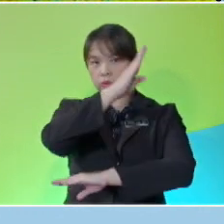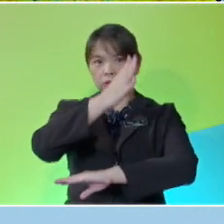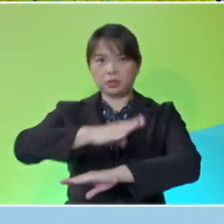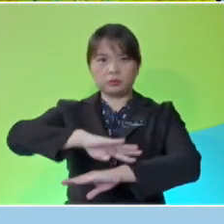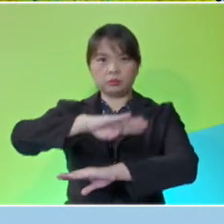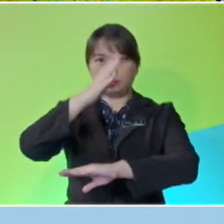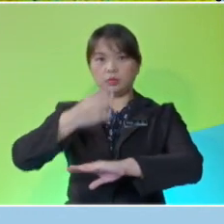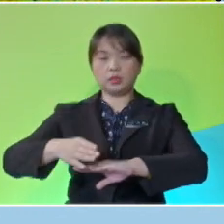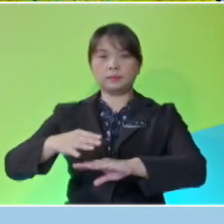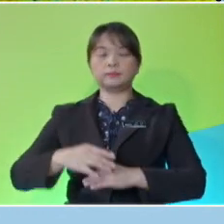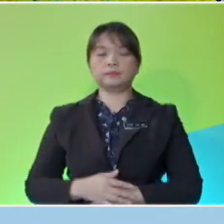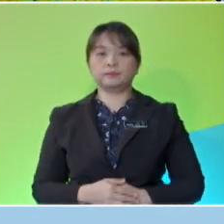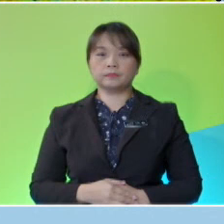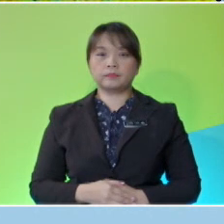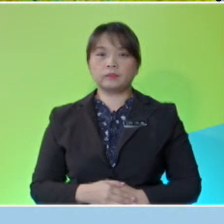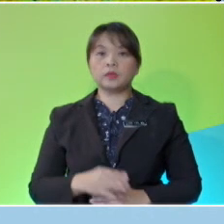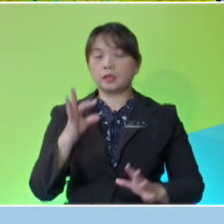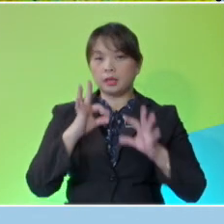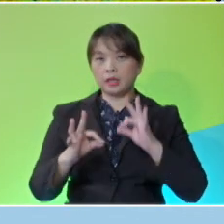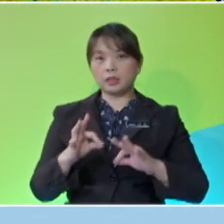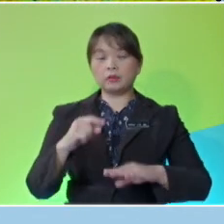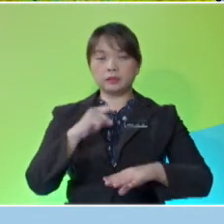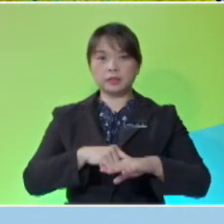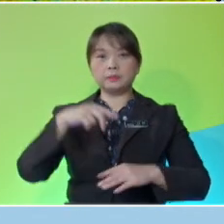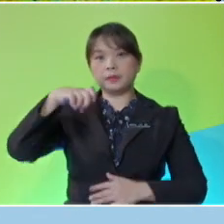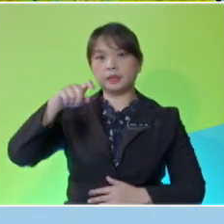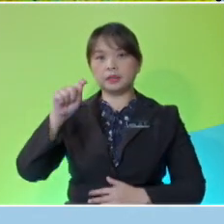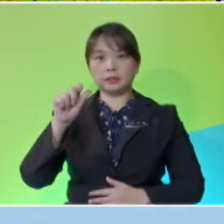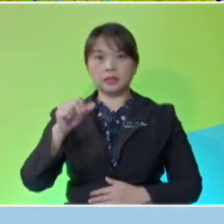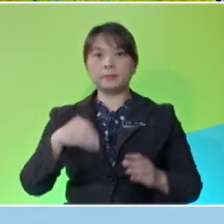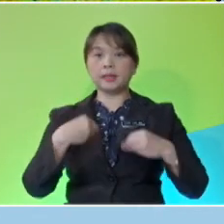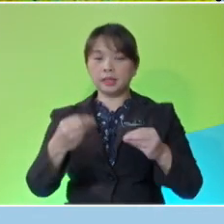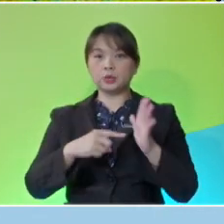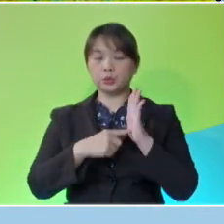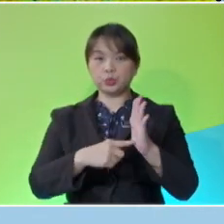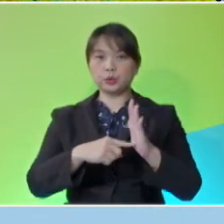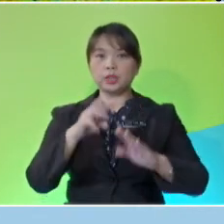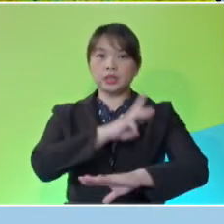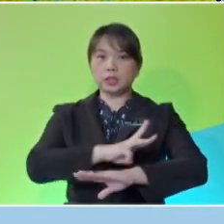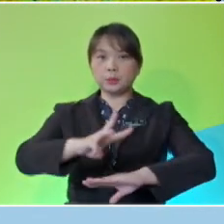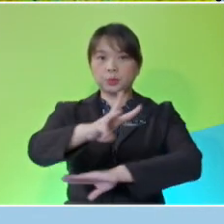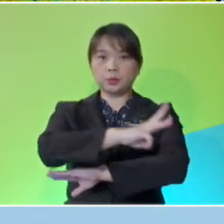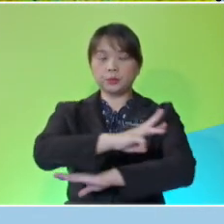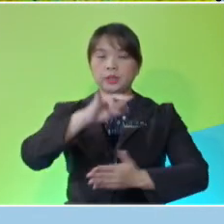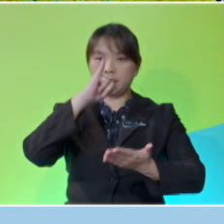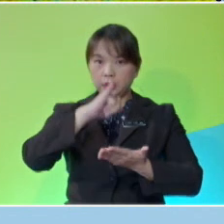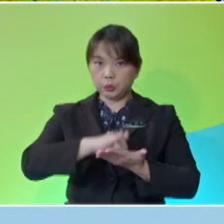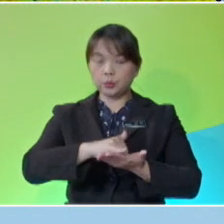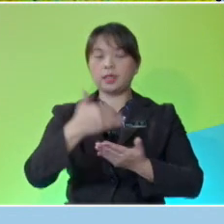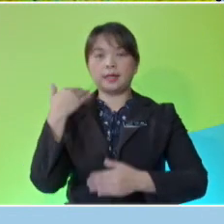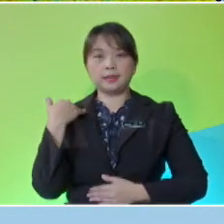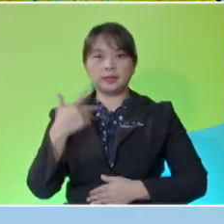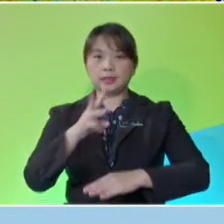bergunung Ganang Oke jika di dalam peta bagi menunjukkan kawasan tersebut adalah kawasan bergunung Ganang atau berbukit bukan